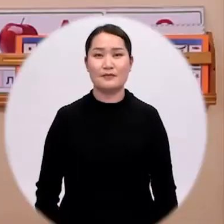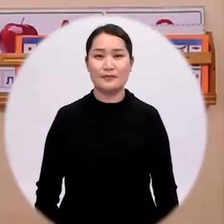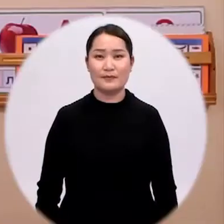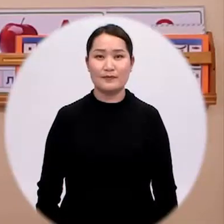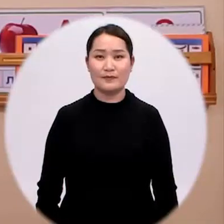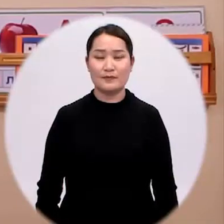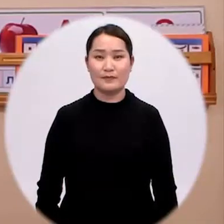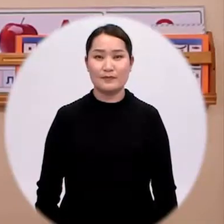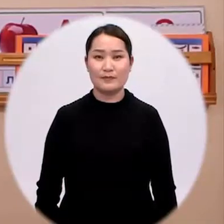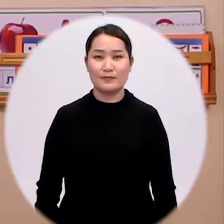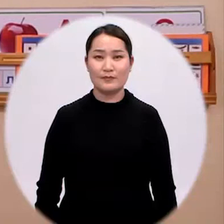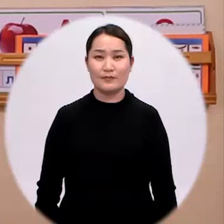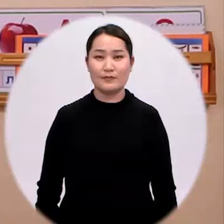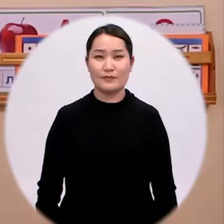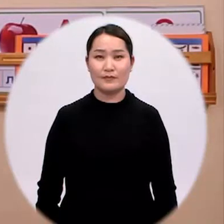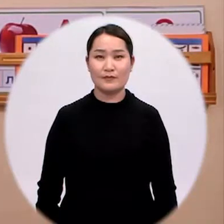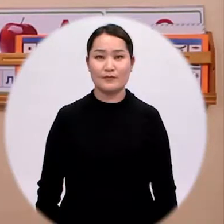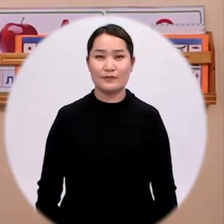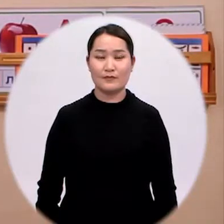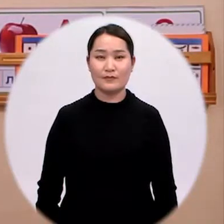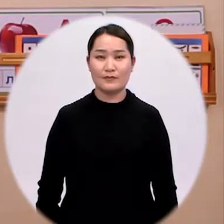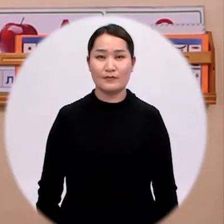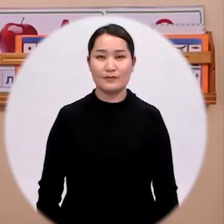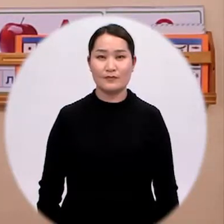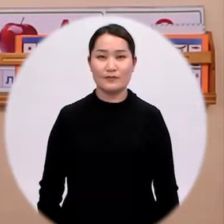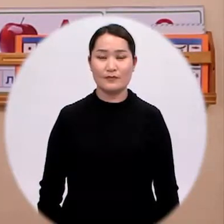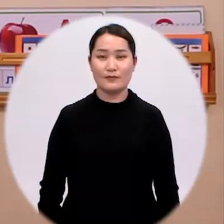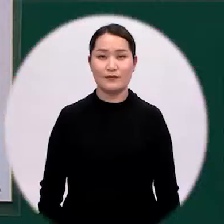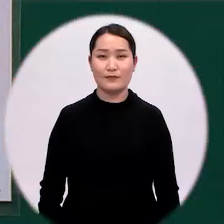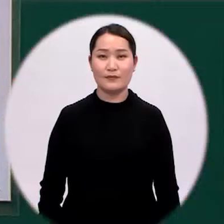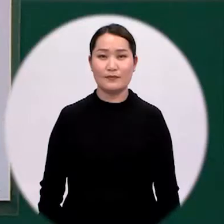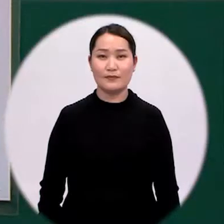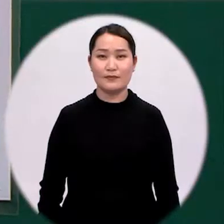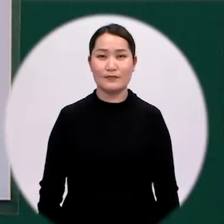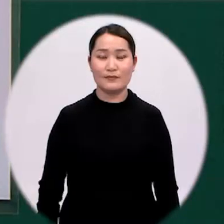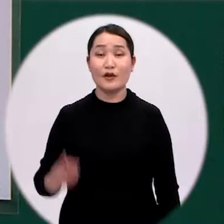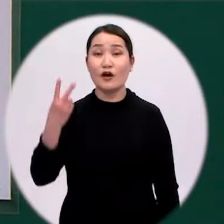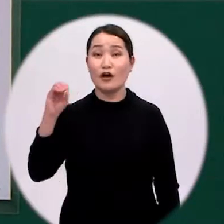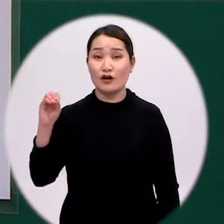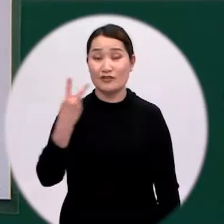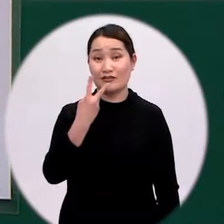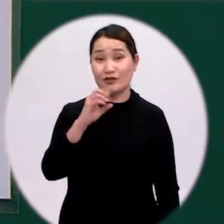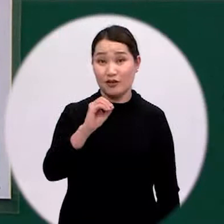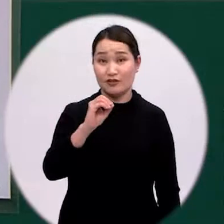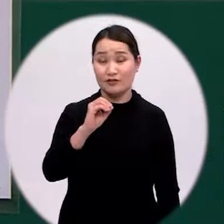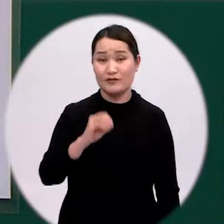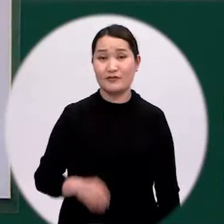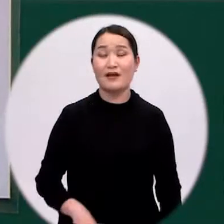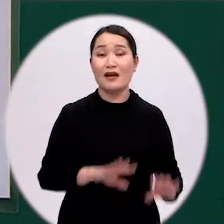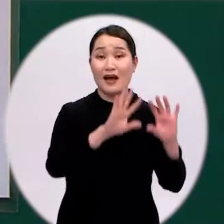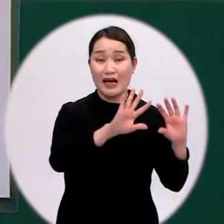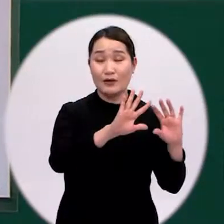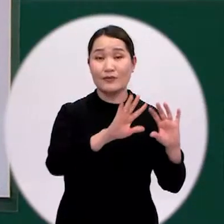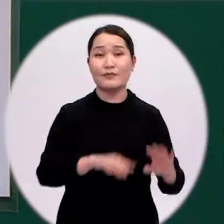За, 50 төгрөгөө багш нь задлаа. 2 ширхэг 20 төгрөг, 1